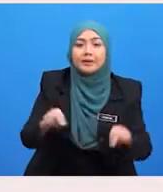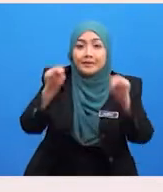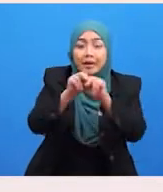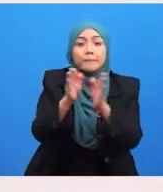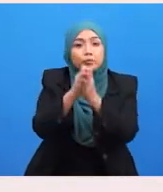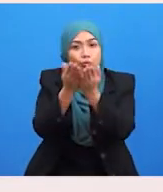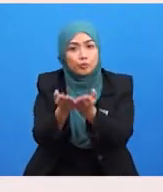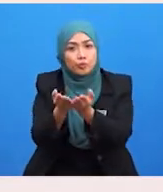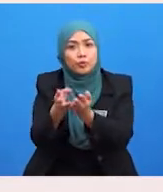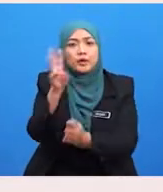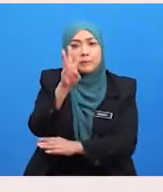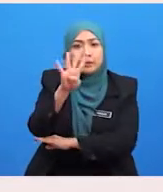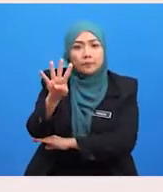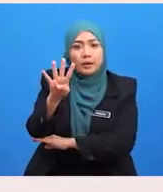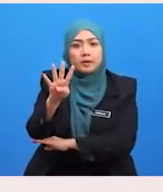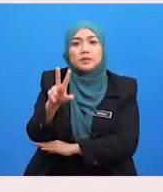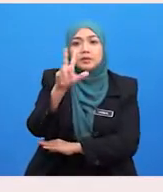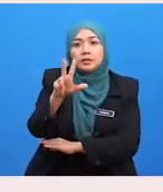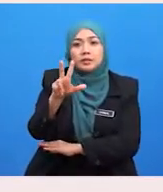buku